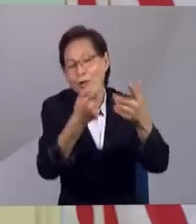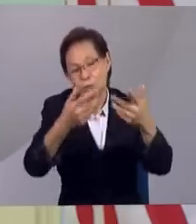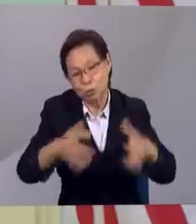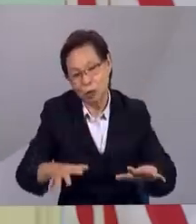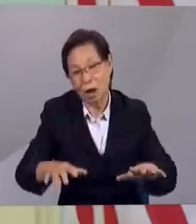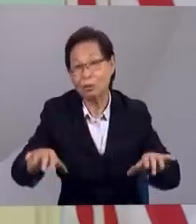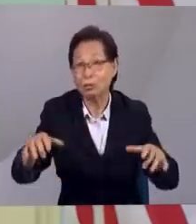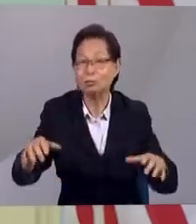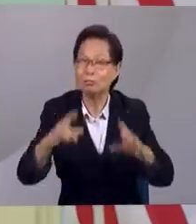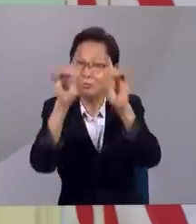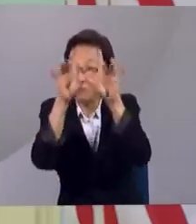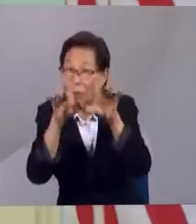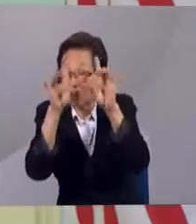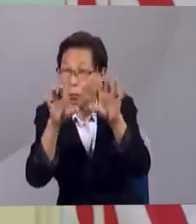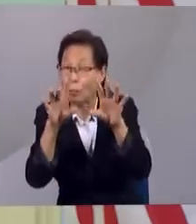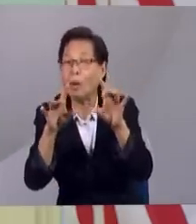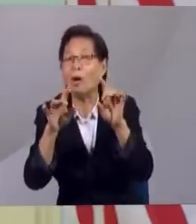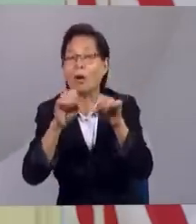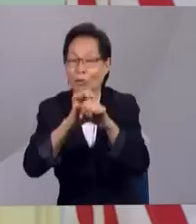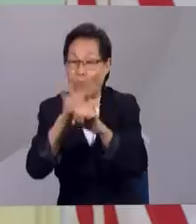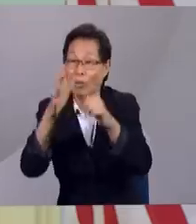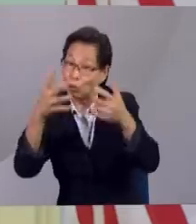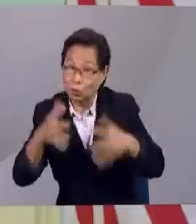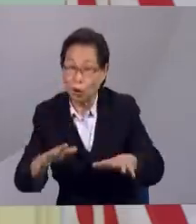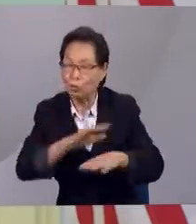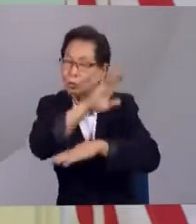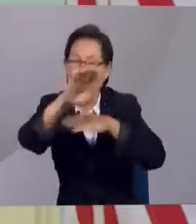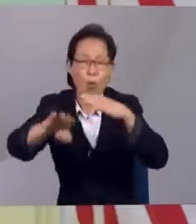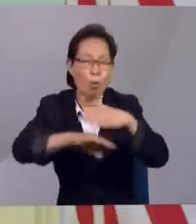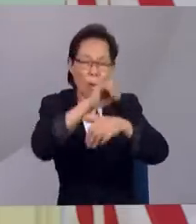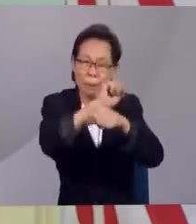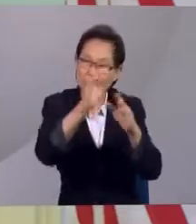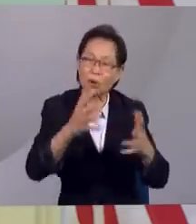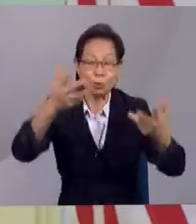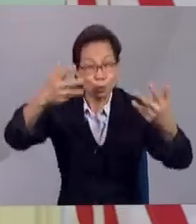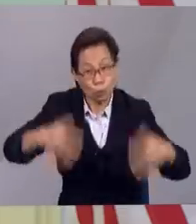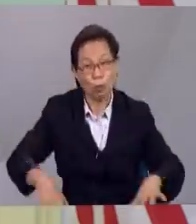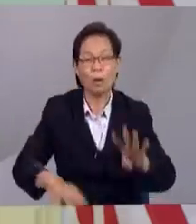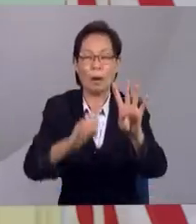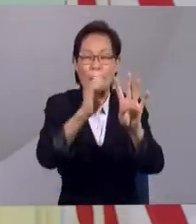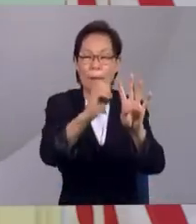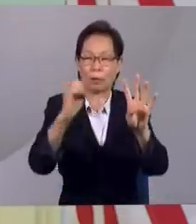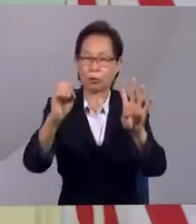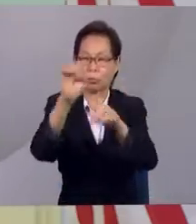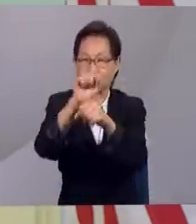Setelah menjalankan saringan COVID-19 ke atas semua pekerja, dia ada 400 pekerja.